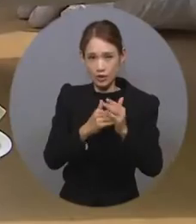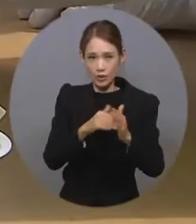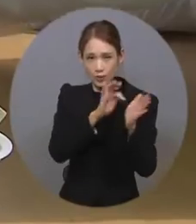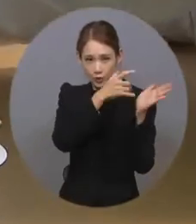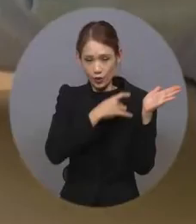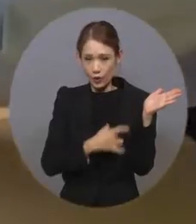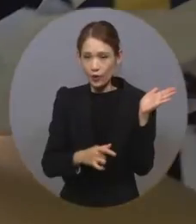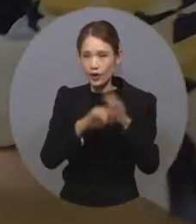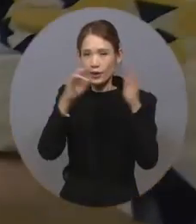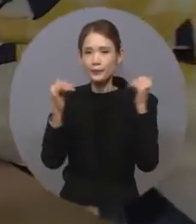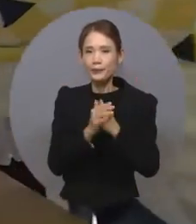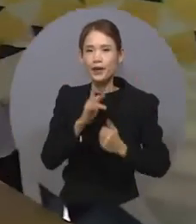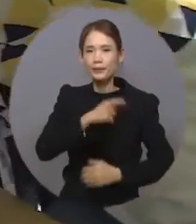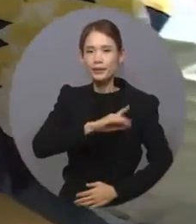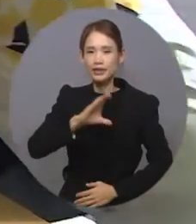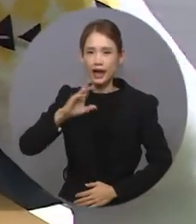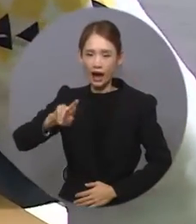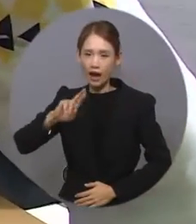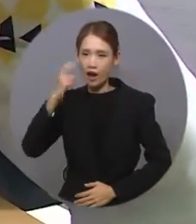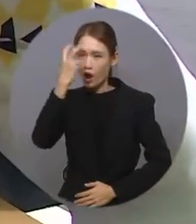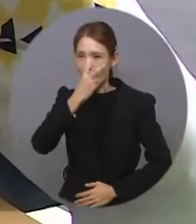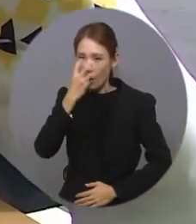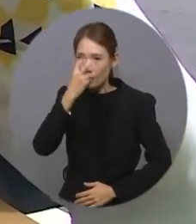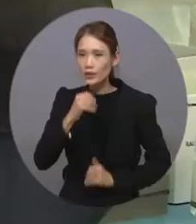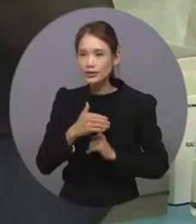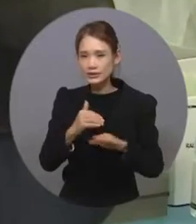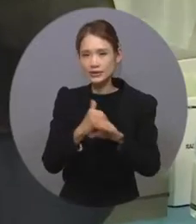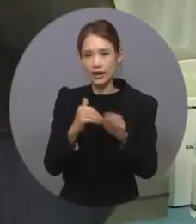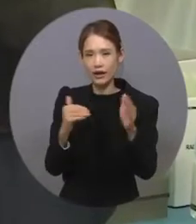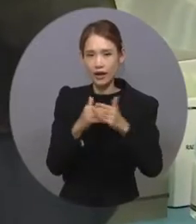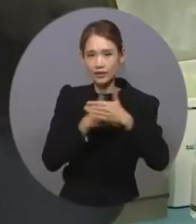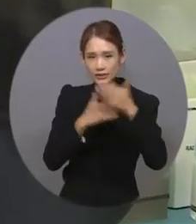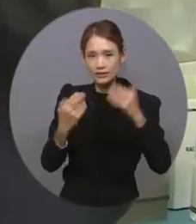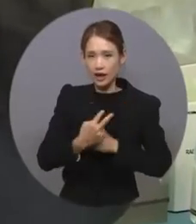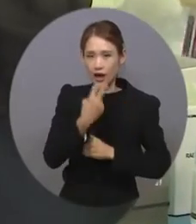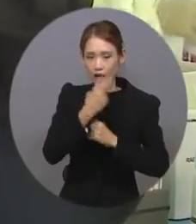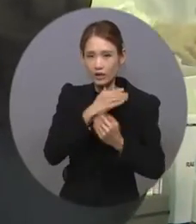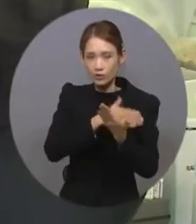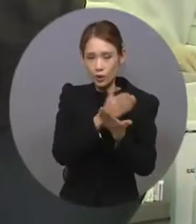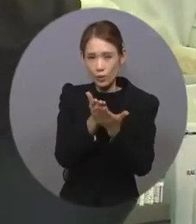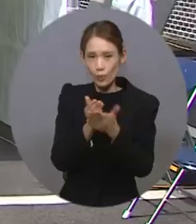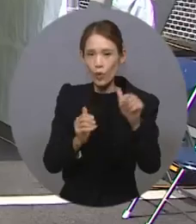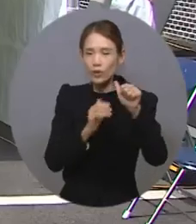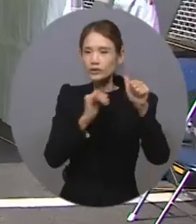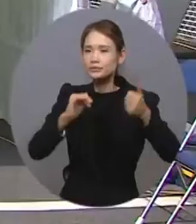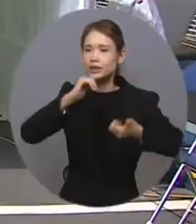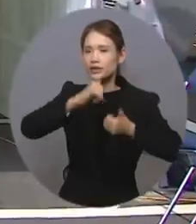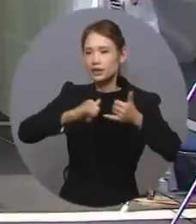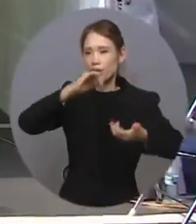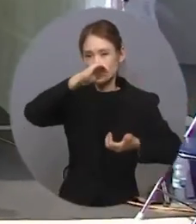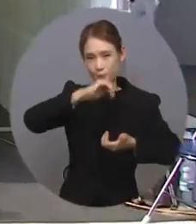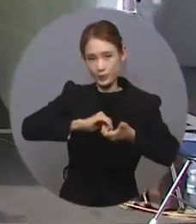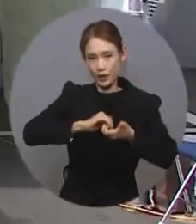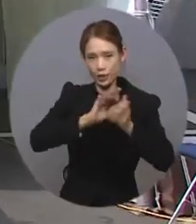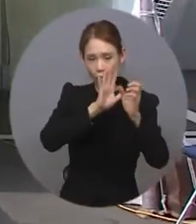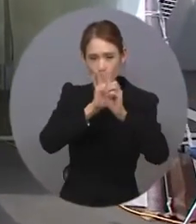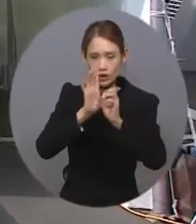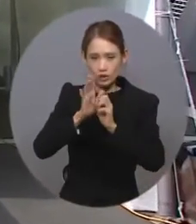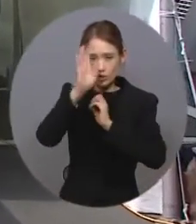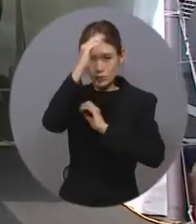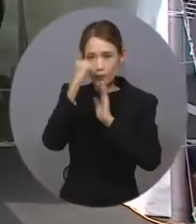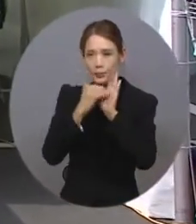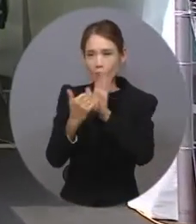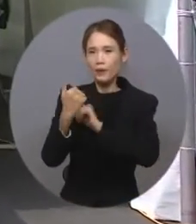전원이 PCR 검사를 진행하고 실내 종목은 50명 이내로 인원을 제한하는 등 코로나19 방역 강화에